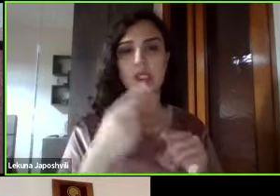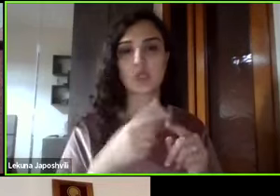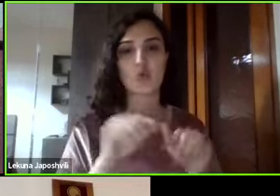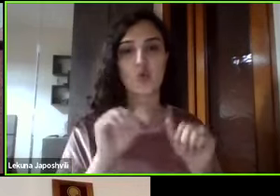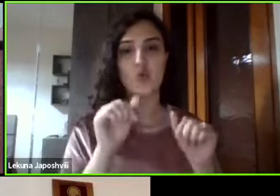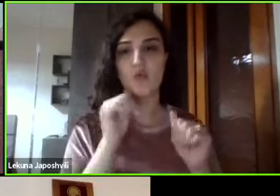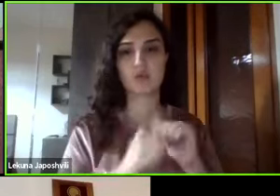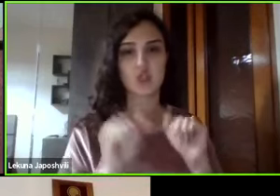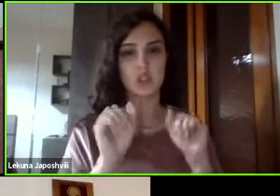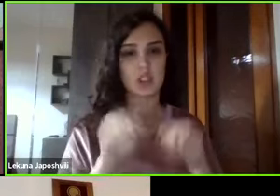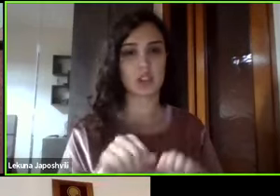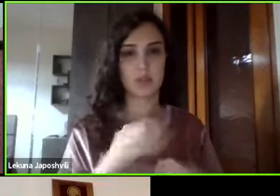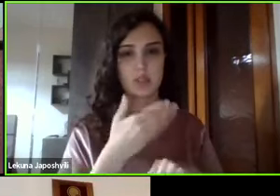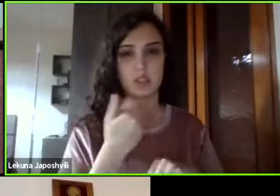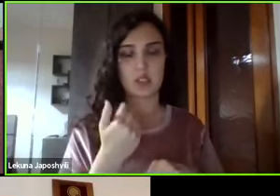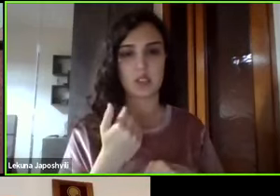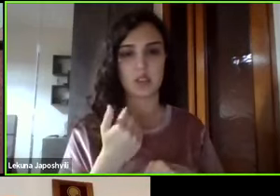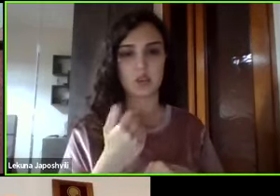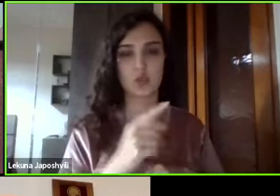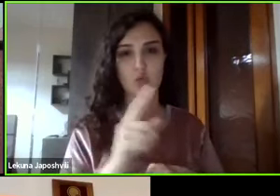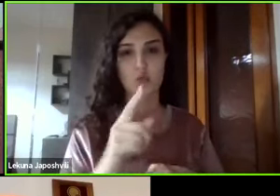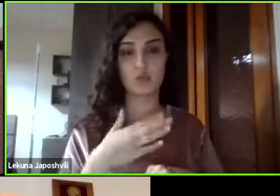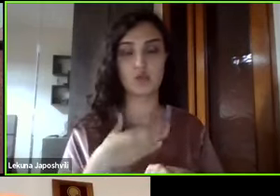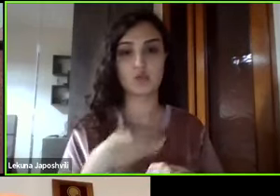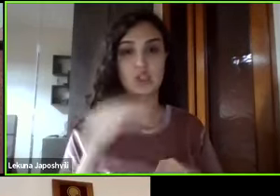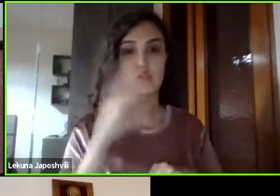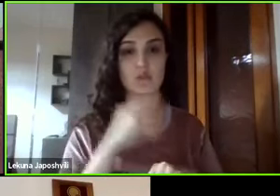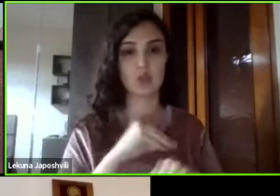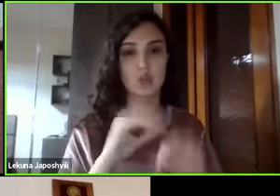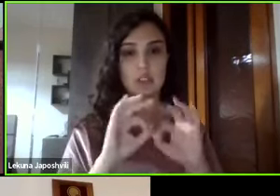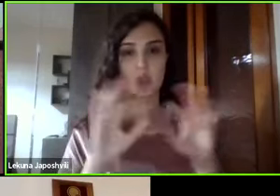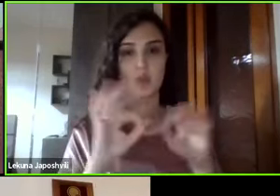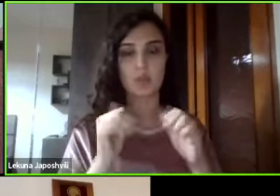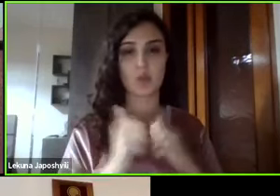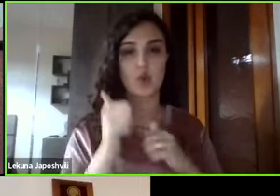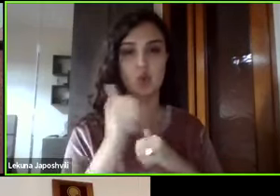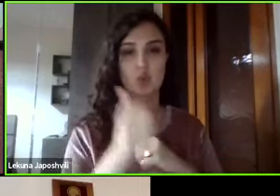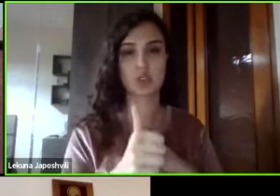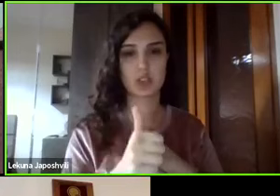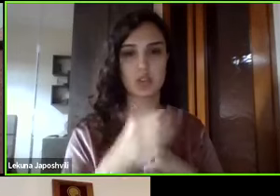შესაძლებელი, რომ ჩვენ შევძლოთ საუბარი პროგნოზზე.